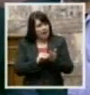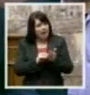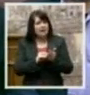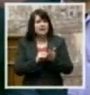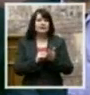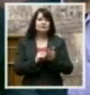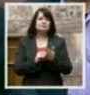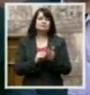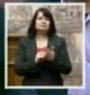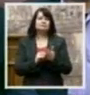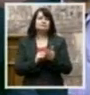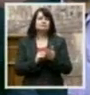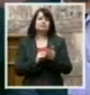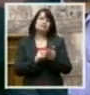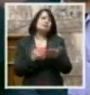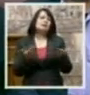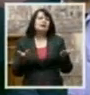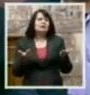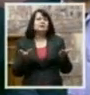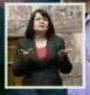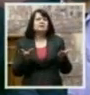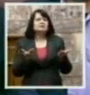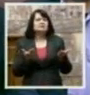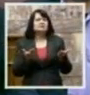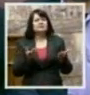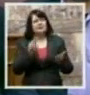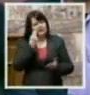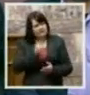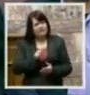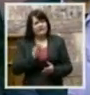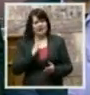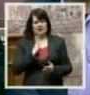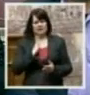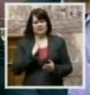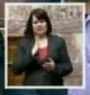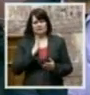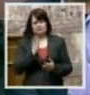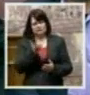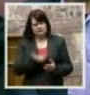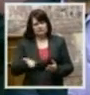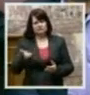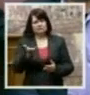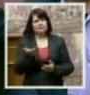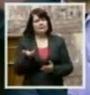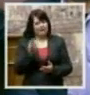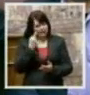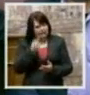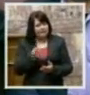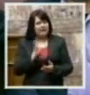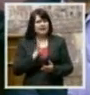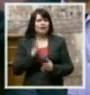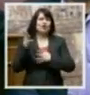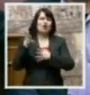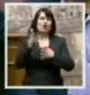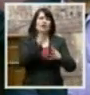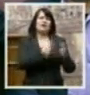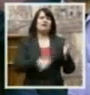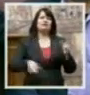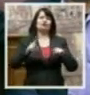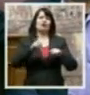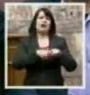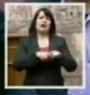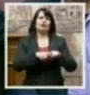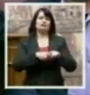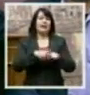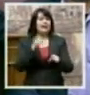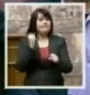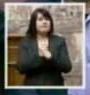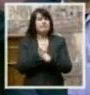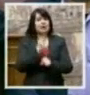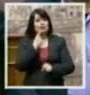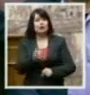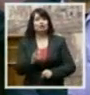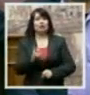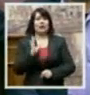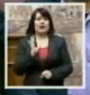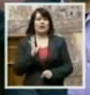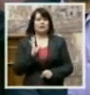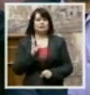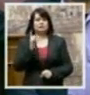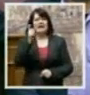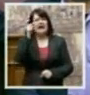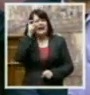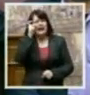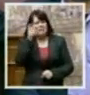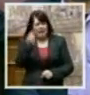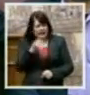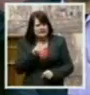επανειλημμένος έχει καταγραφεί δημοσίως ότι κορόιδεψε τον ελληνικό λαό. Επιμένω. Και ας λέει ό,τι